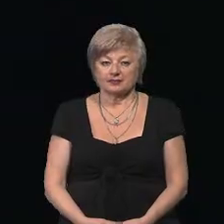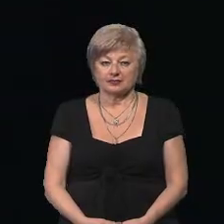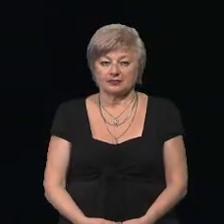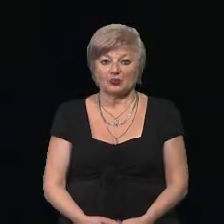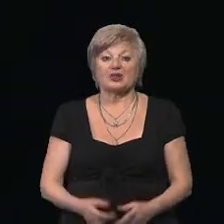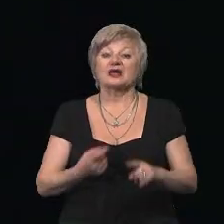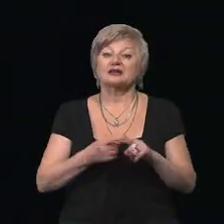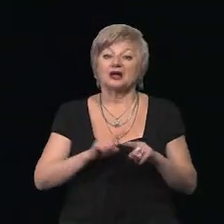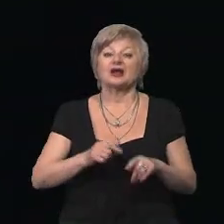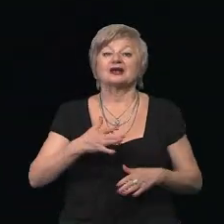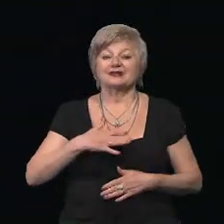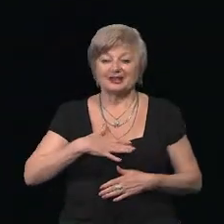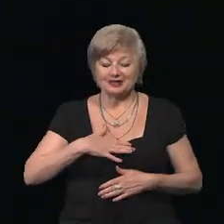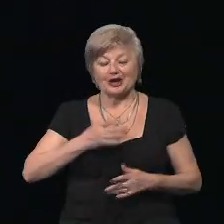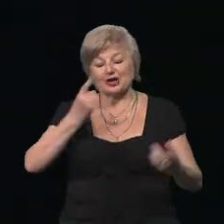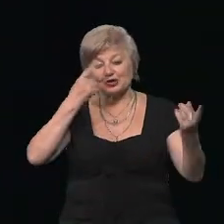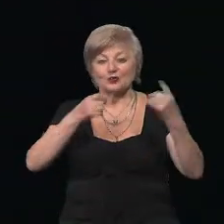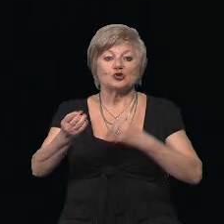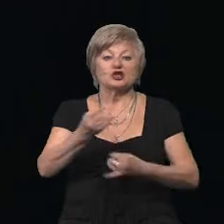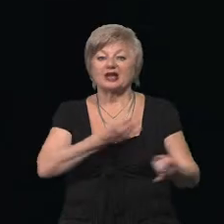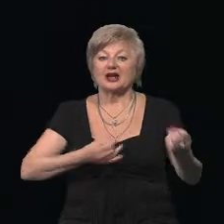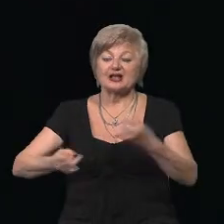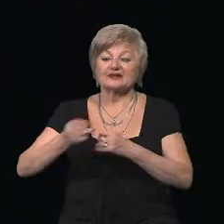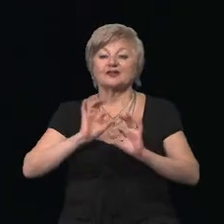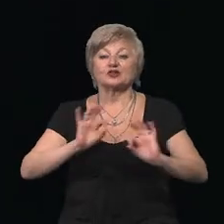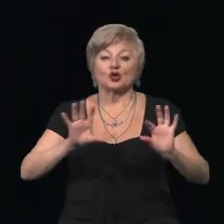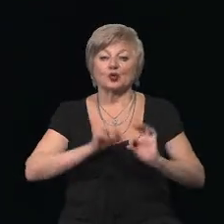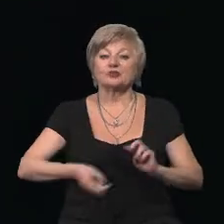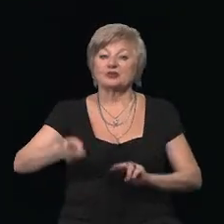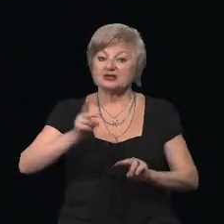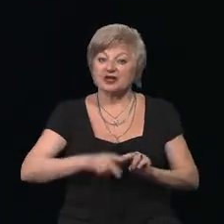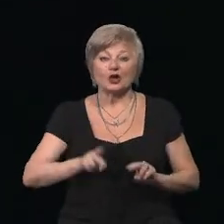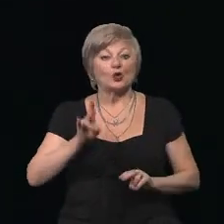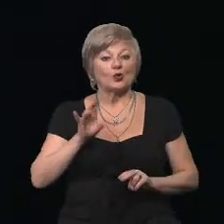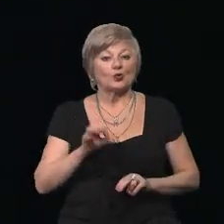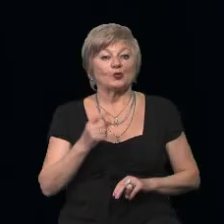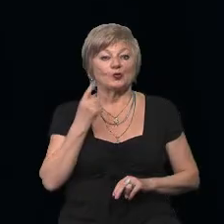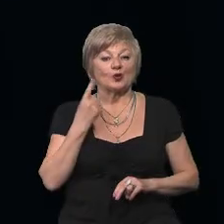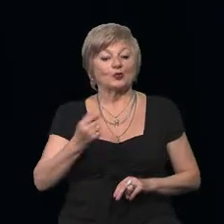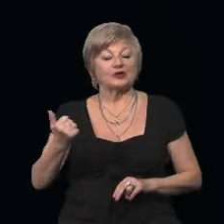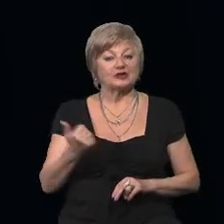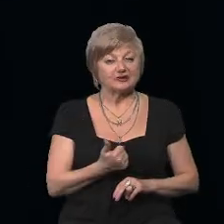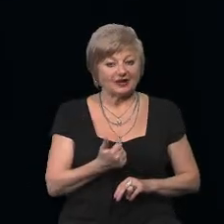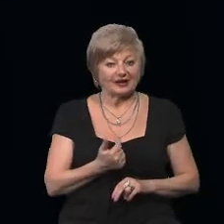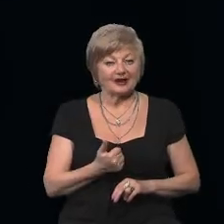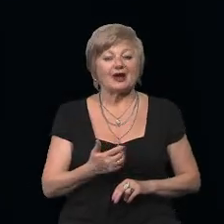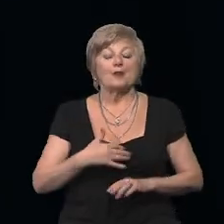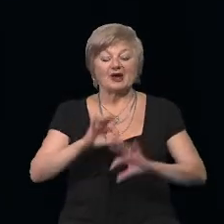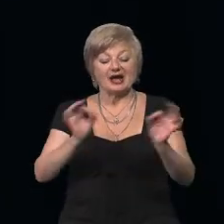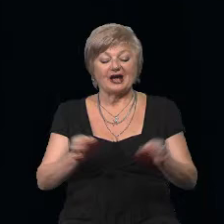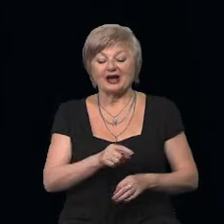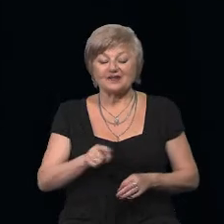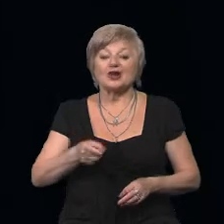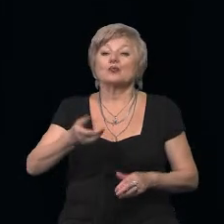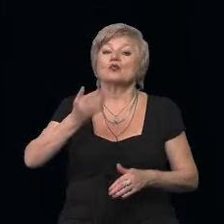На цьому наші творчі розмови і розповіді закінчуються, але лише на один тиждень. Рефрен прощається з